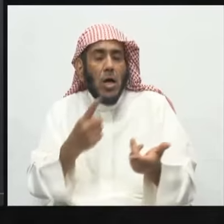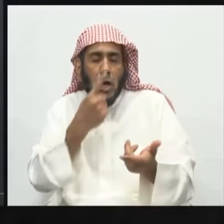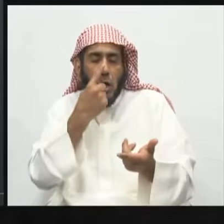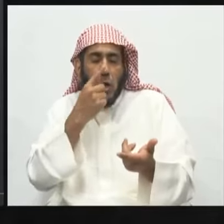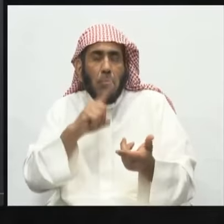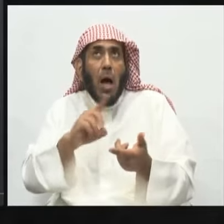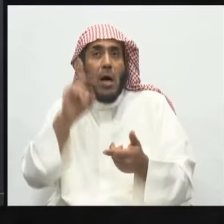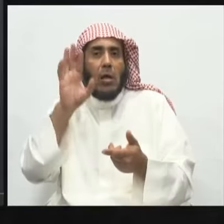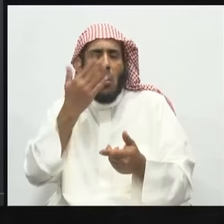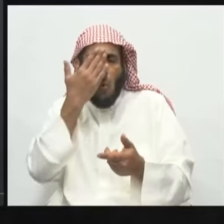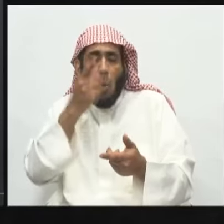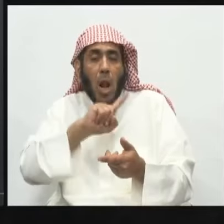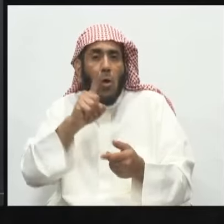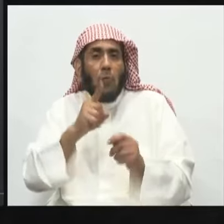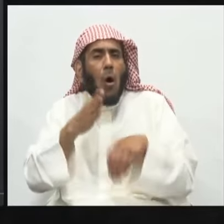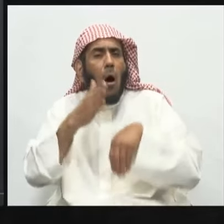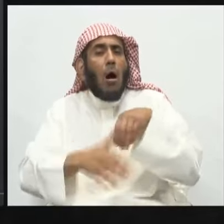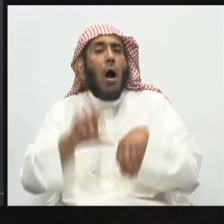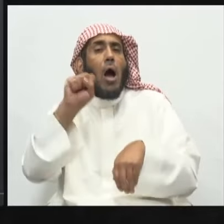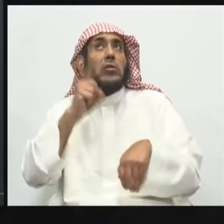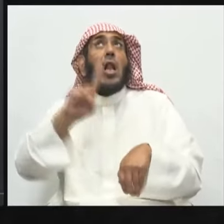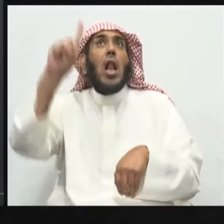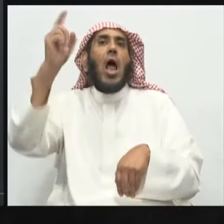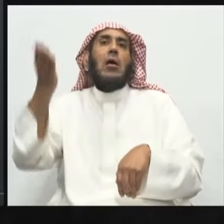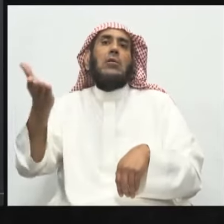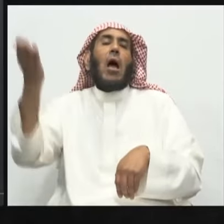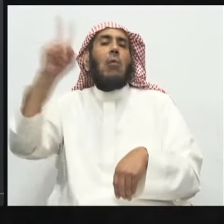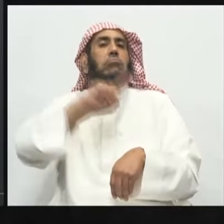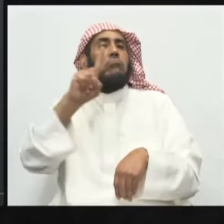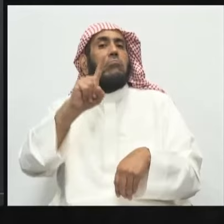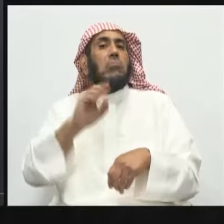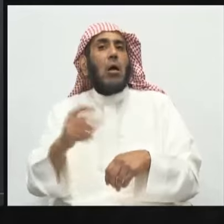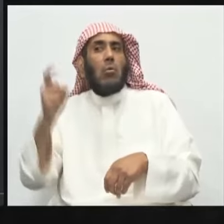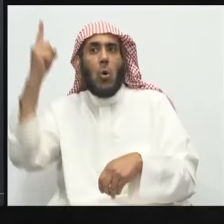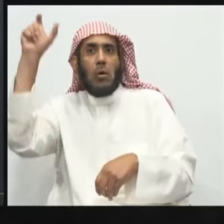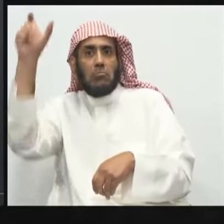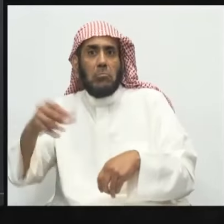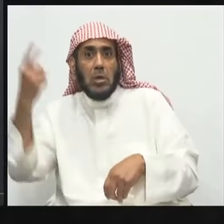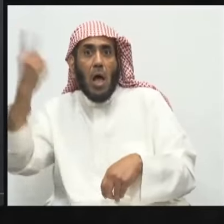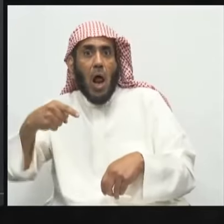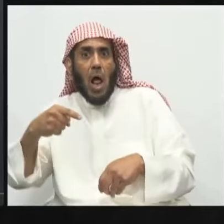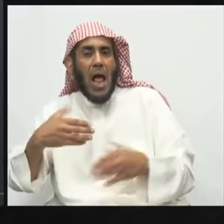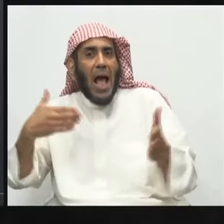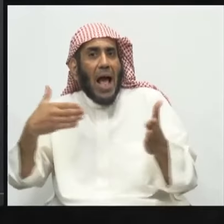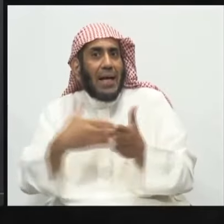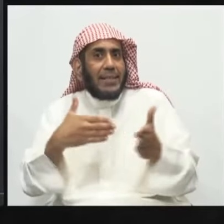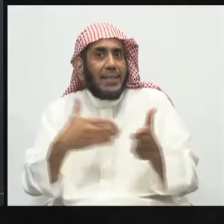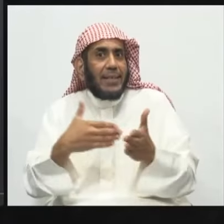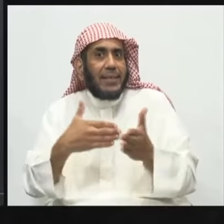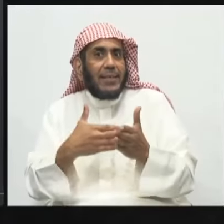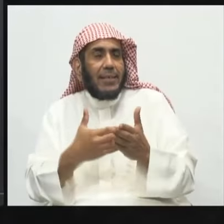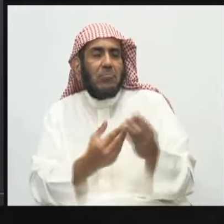والعباده لا تصرف الا لمن الا لله سبحانه وتعالى لكن الساحر حتى